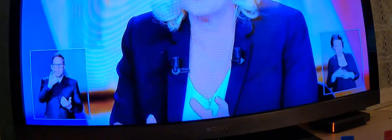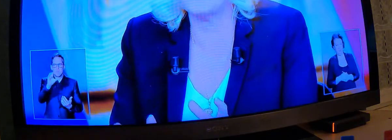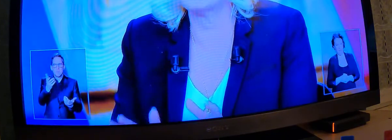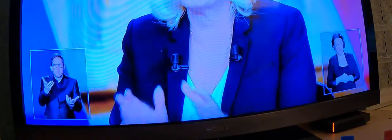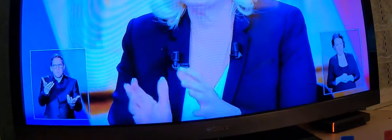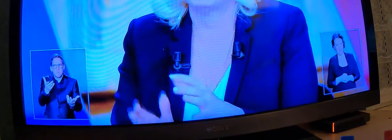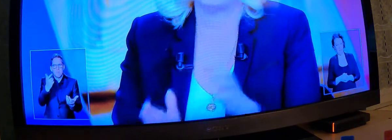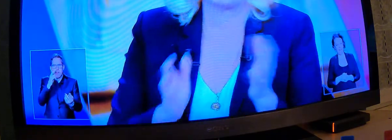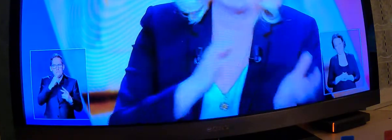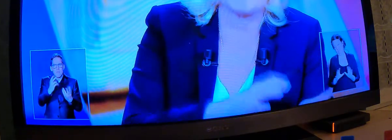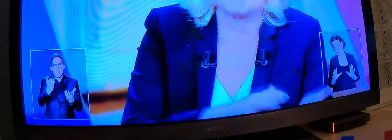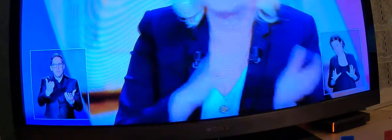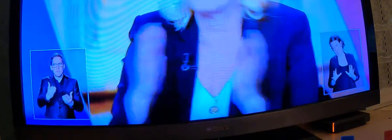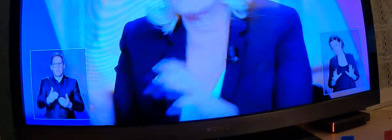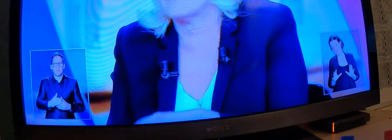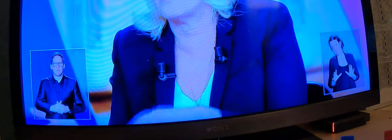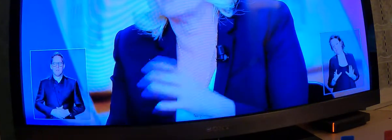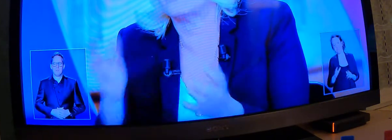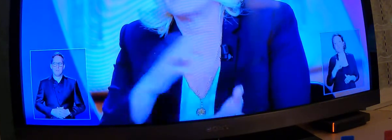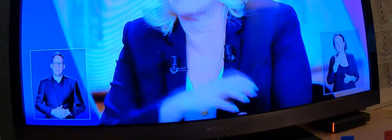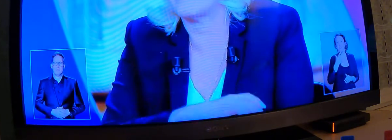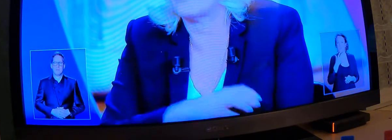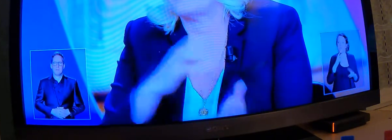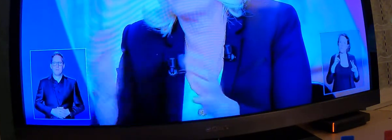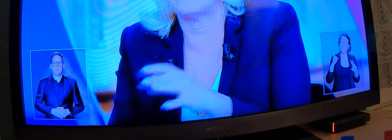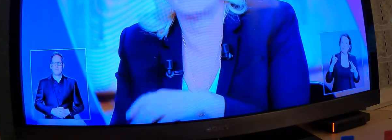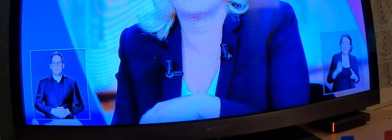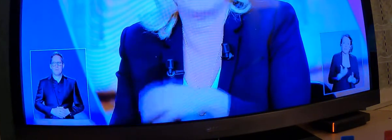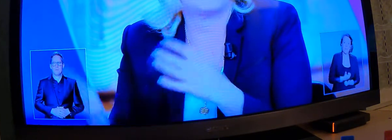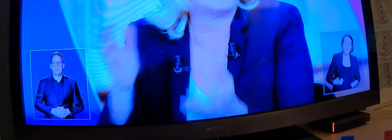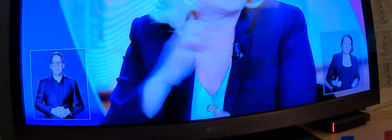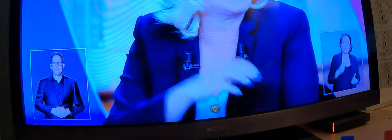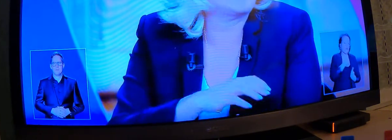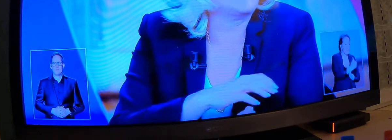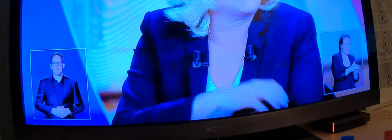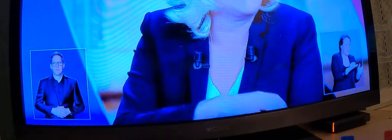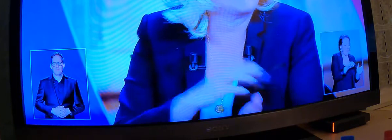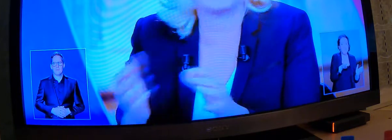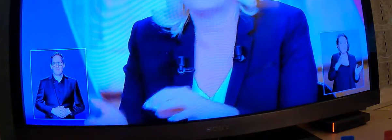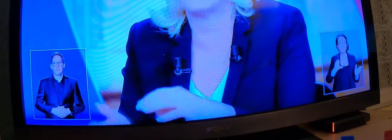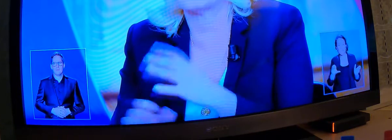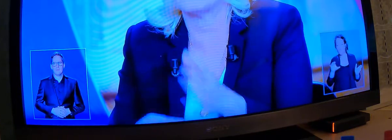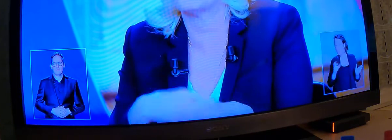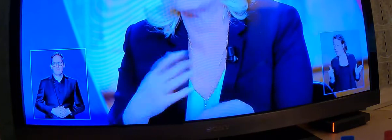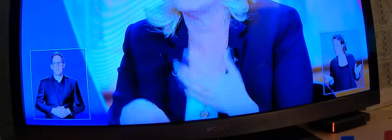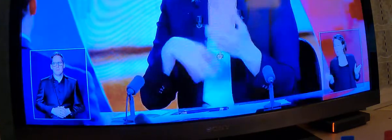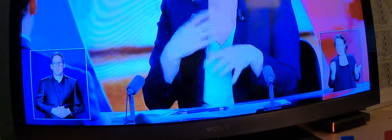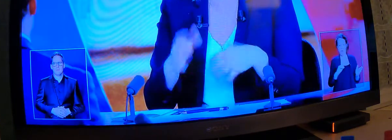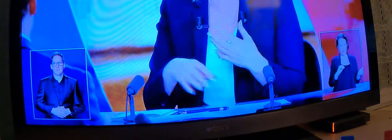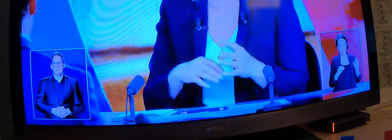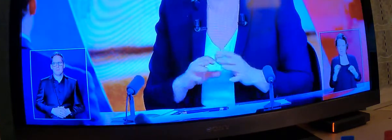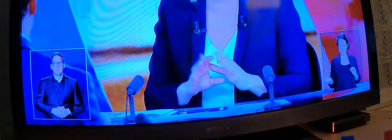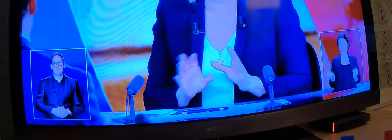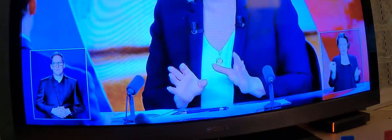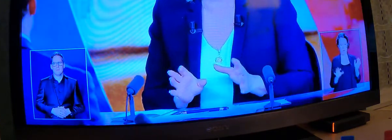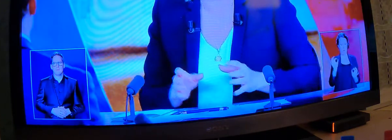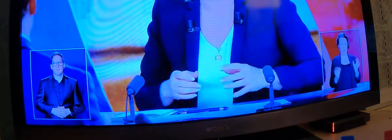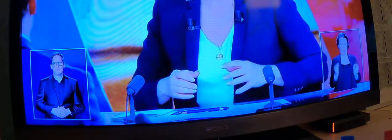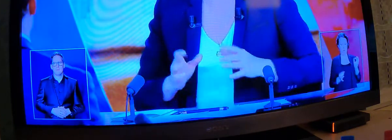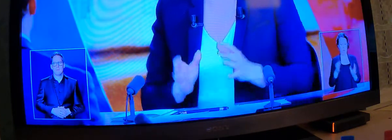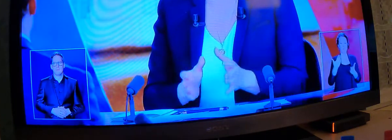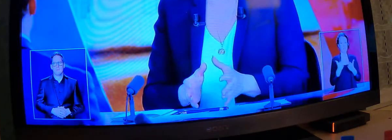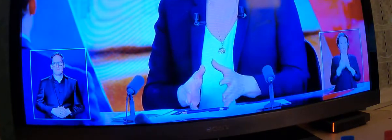le chômage. Alors, on transfère les uns dans la catégorie B, dans la catégorie C, la A dans la B, etc. Tout ça, ce sont des statistiques qui sont